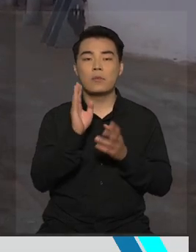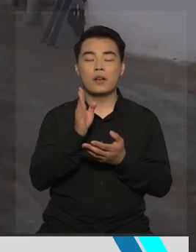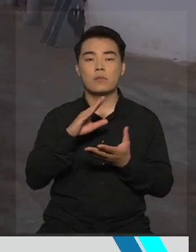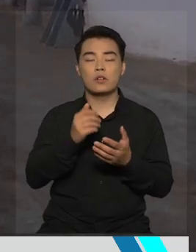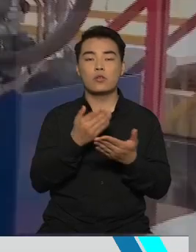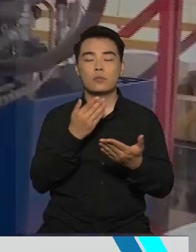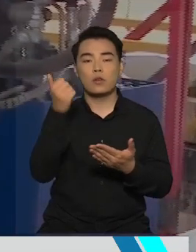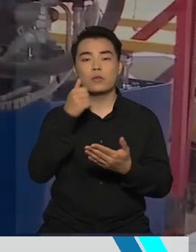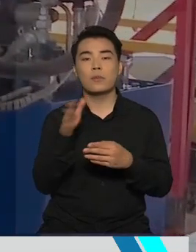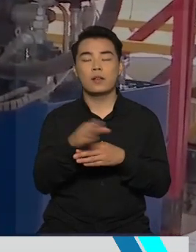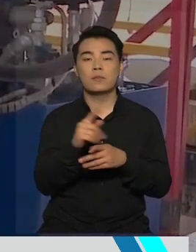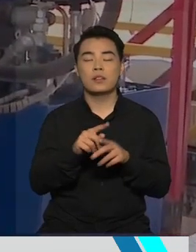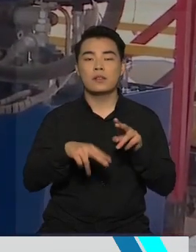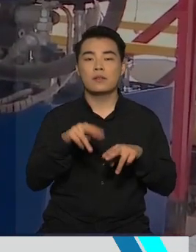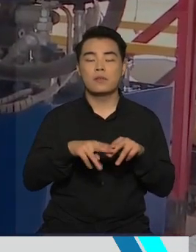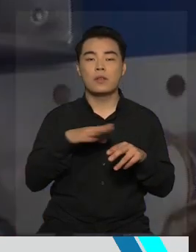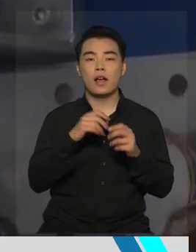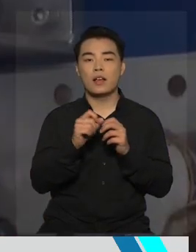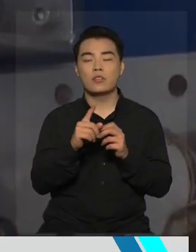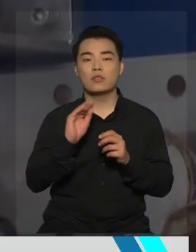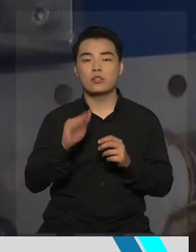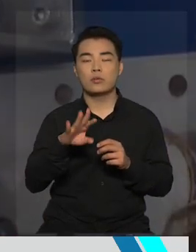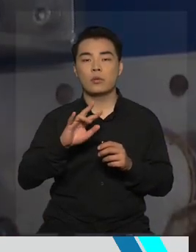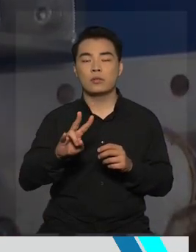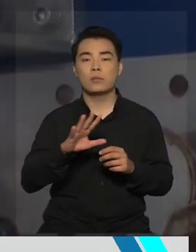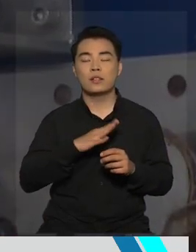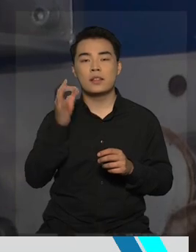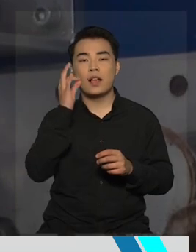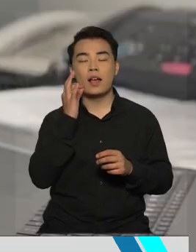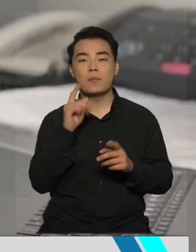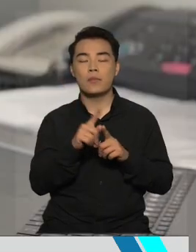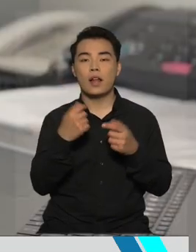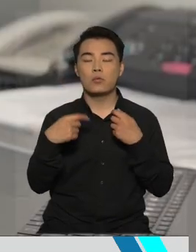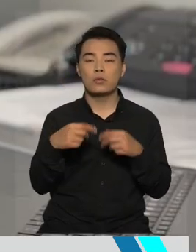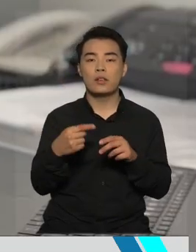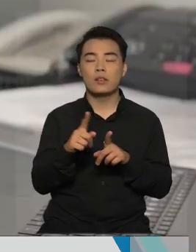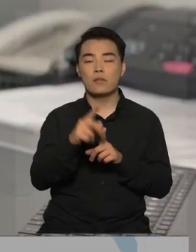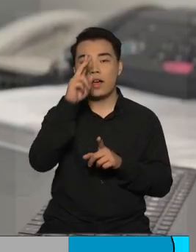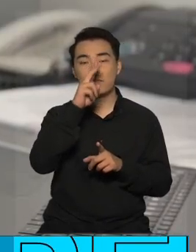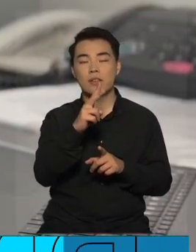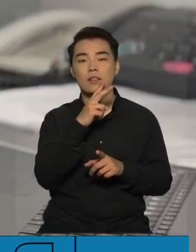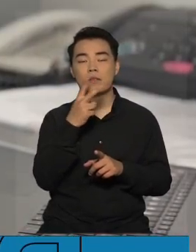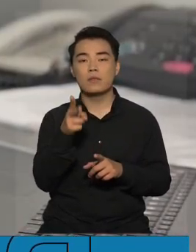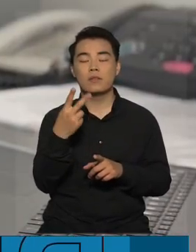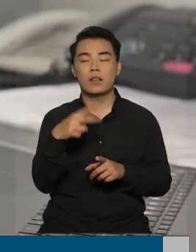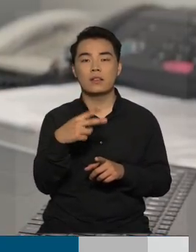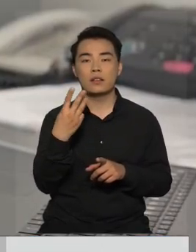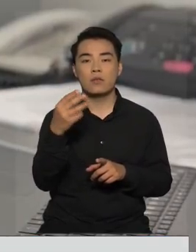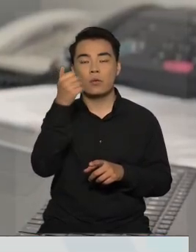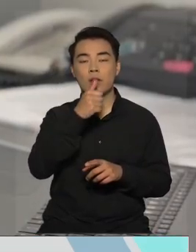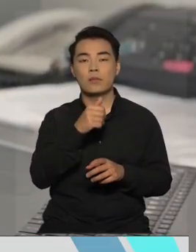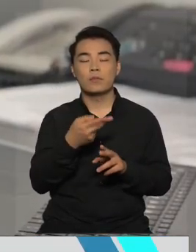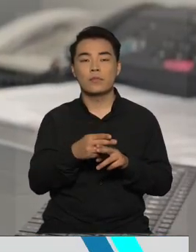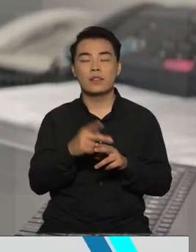В прошлом году предприятия выпустили свыше 11 тысяч тонн сладкой продукции. За два месяца 2023 года